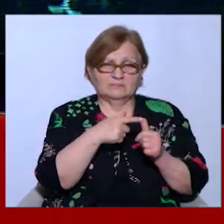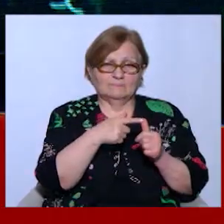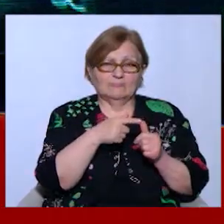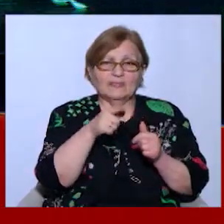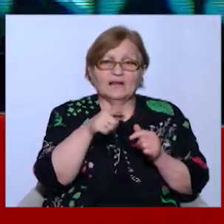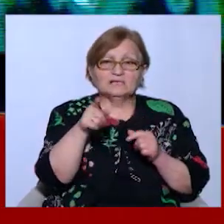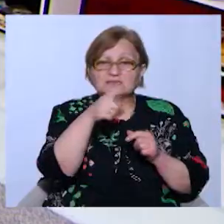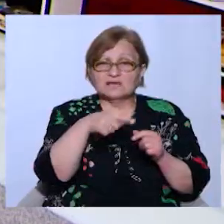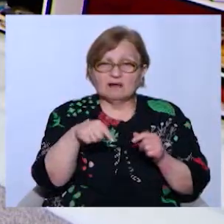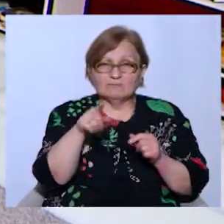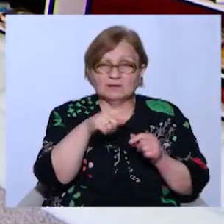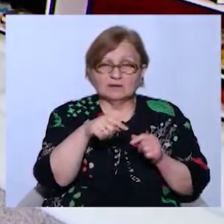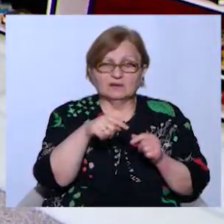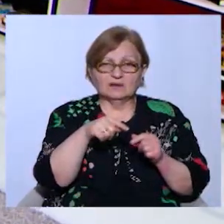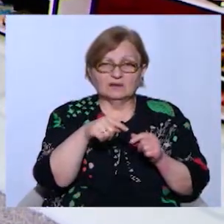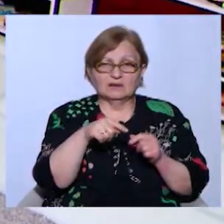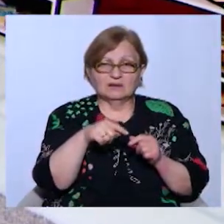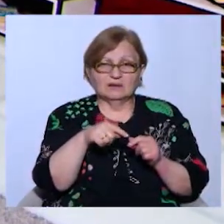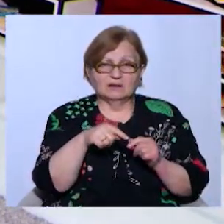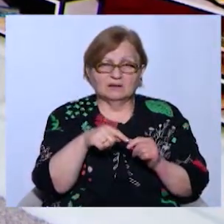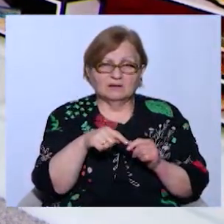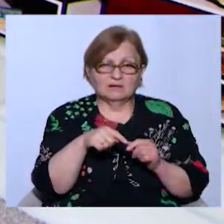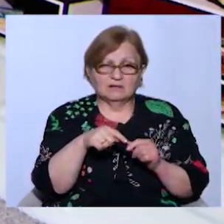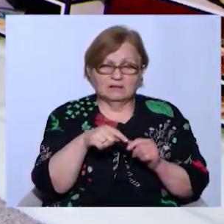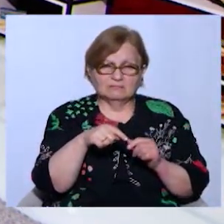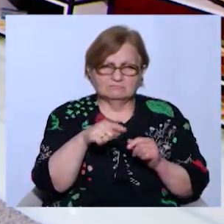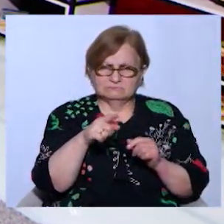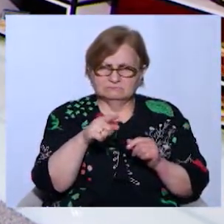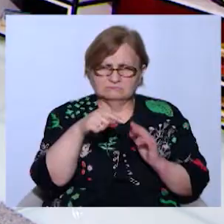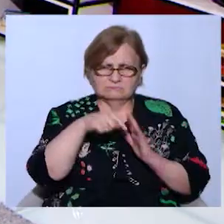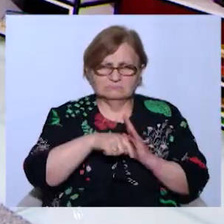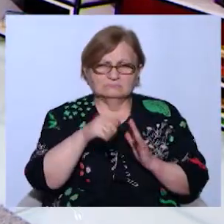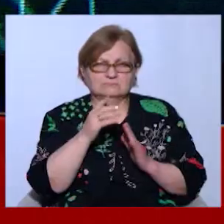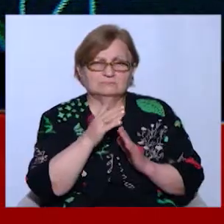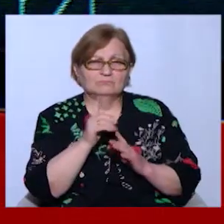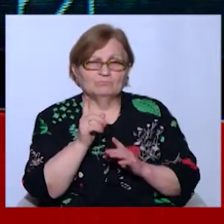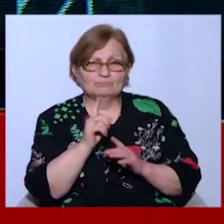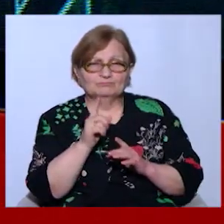ის ქორდა, რომელიც გადის წრეწირზე, ანუ აი